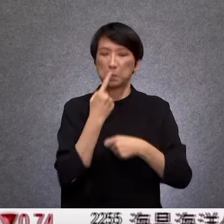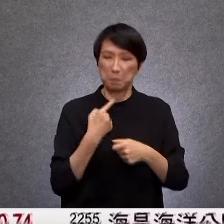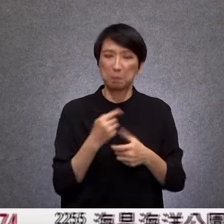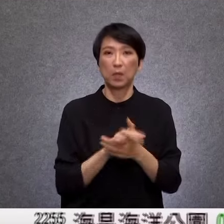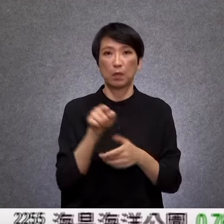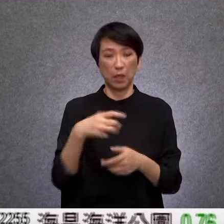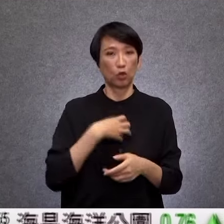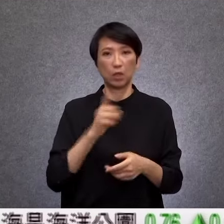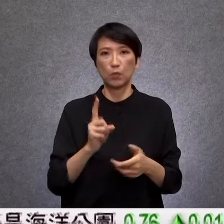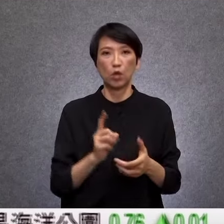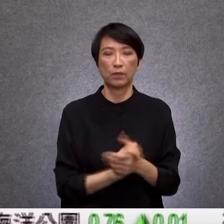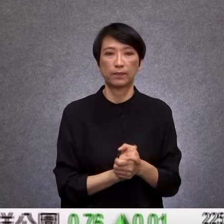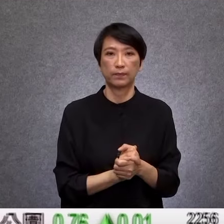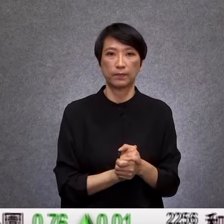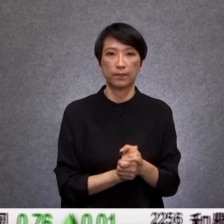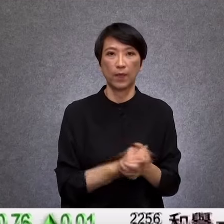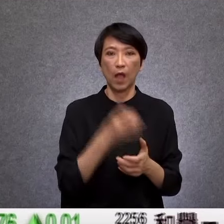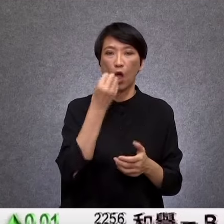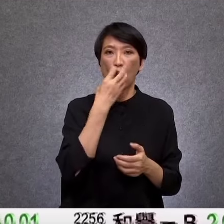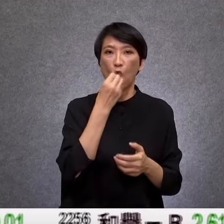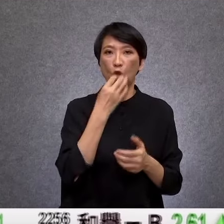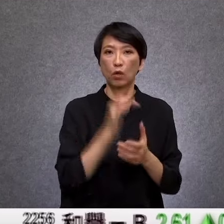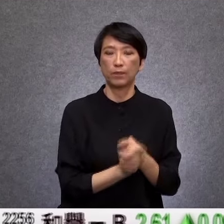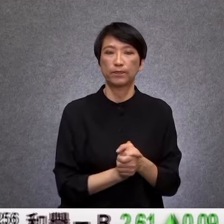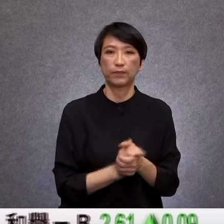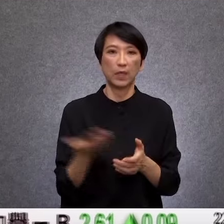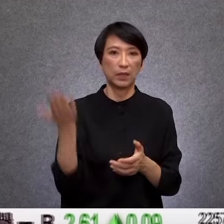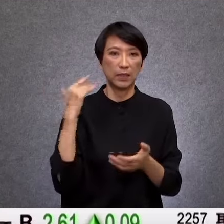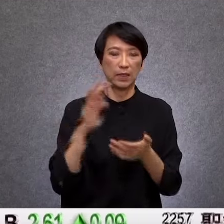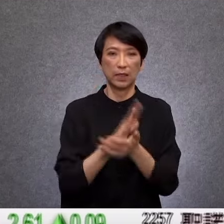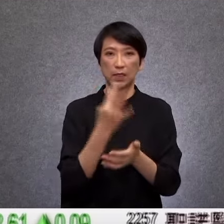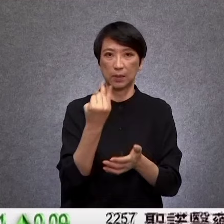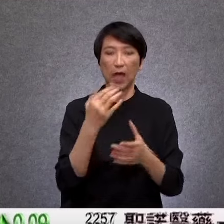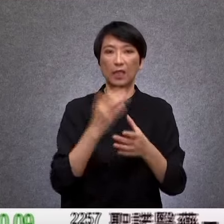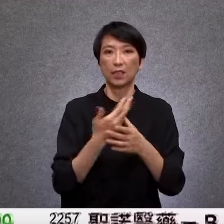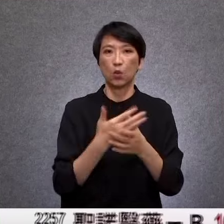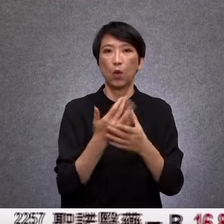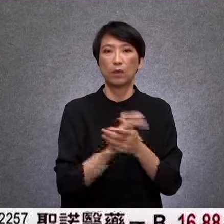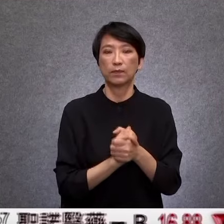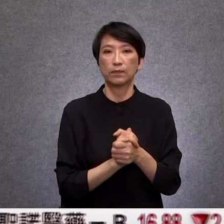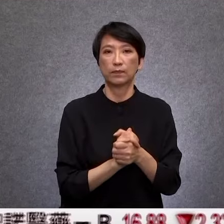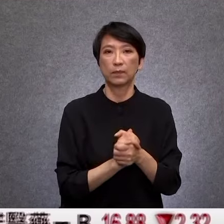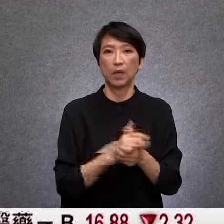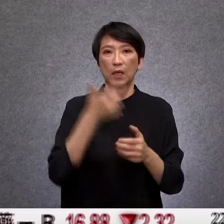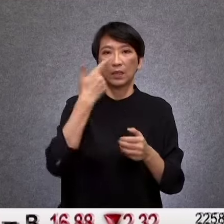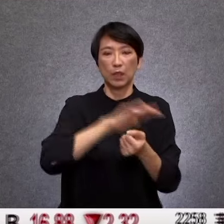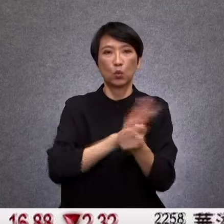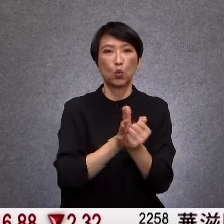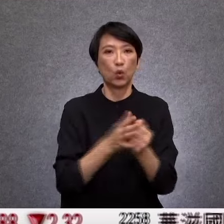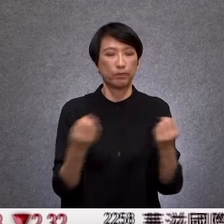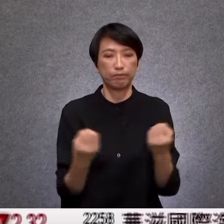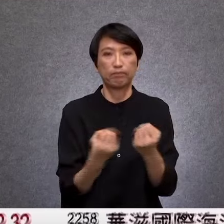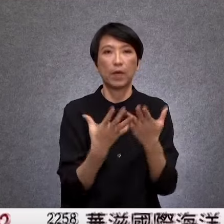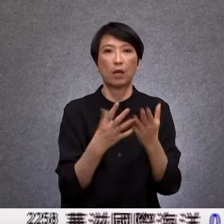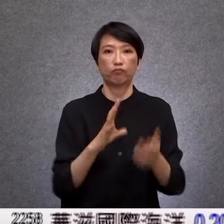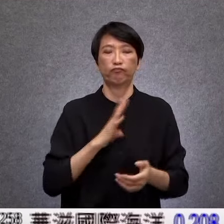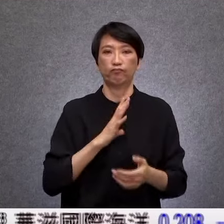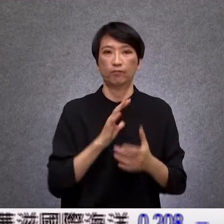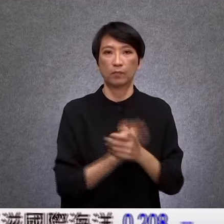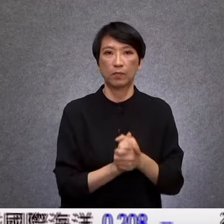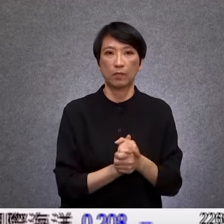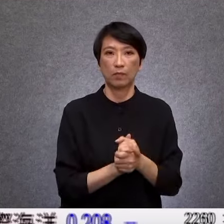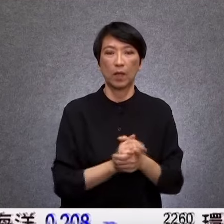於結構性嘅財赤。你又點睇呢個講法？ 香港咧，我哋喺過去幾年咧，因為一個方面